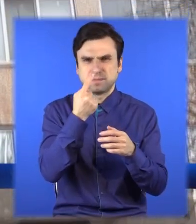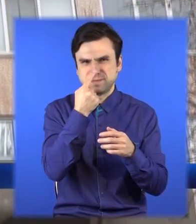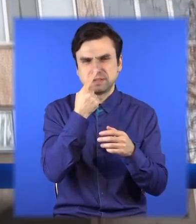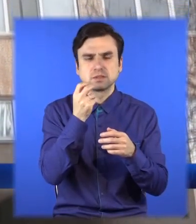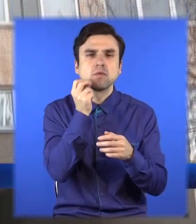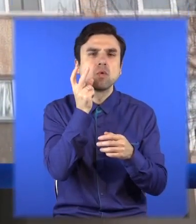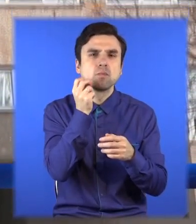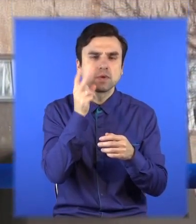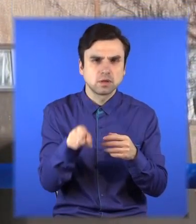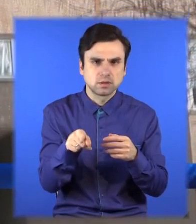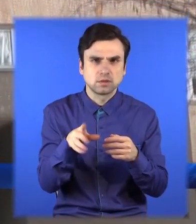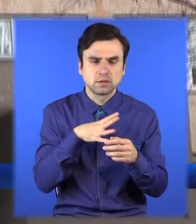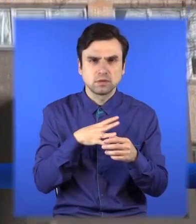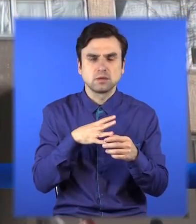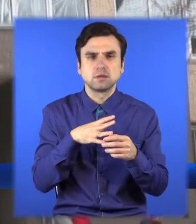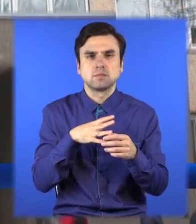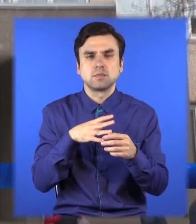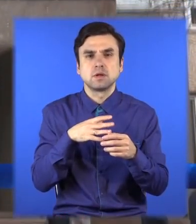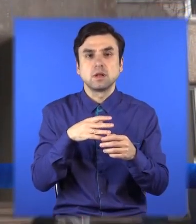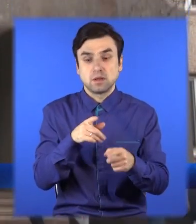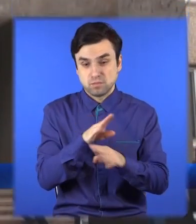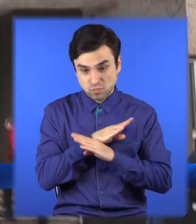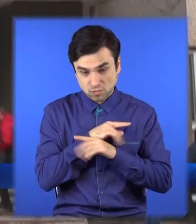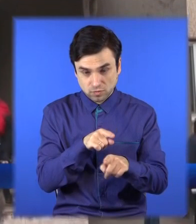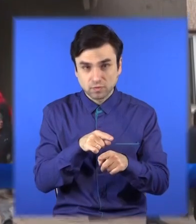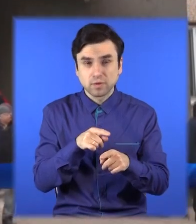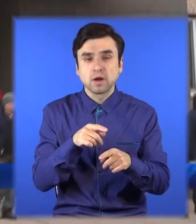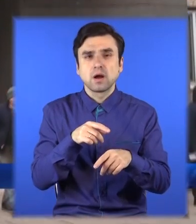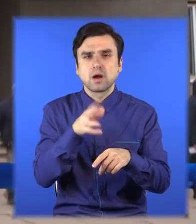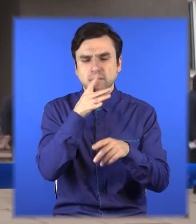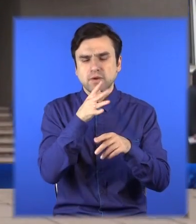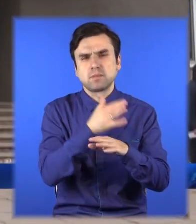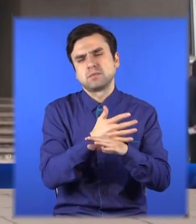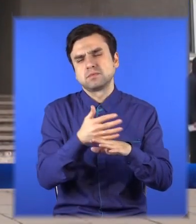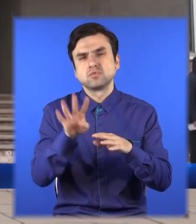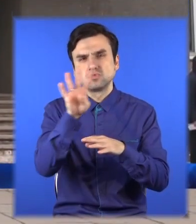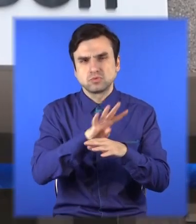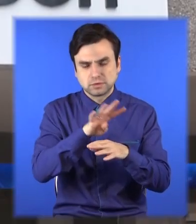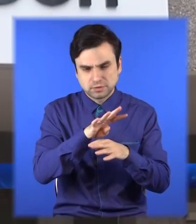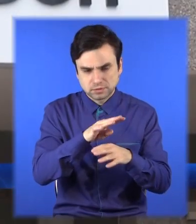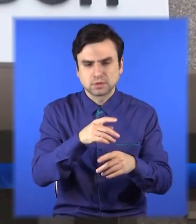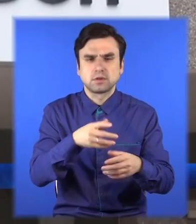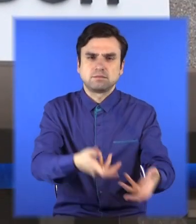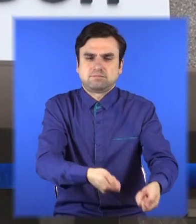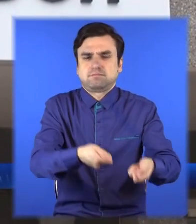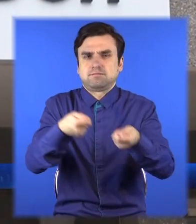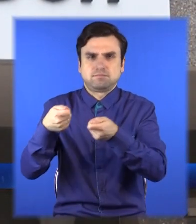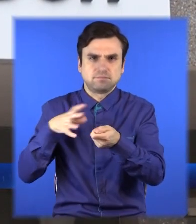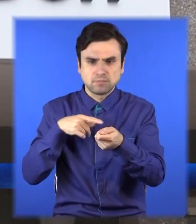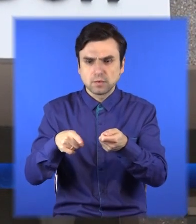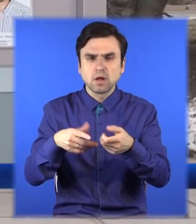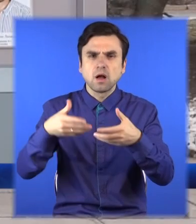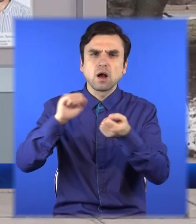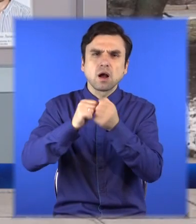вибухових робіт. Рятувальникам вдалося дістати загиблих на поверхню лише через 4 години. Тілесних ушкоджень на них не